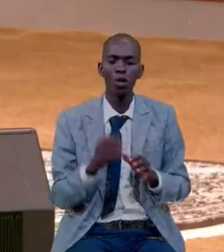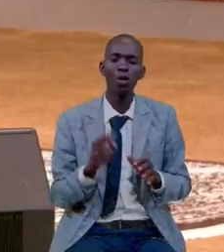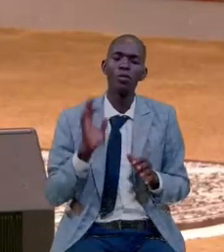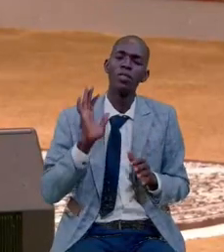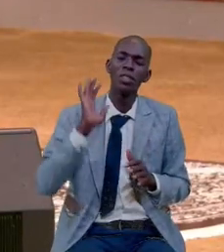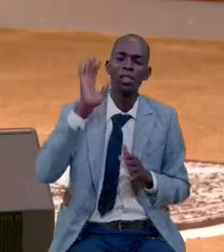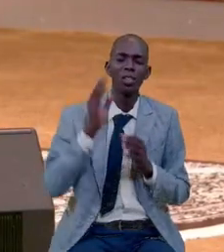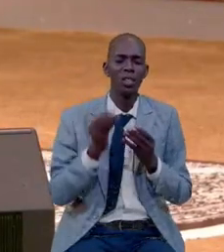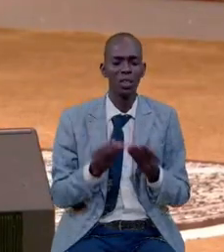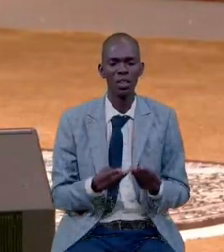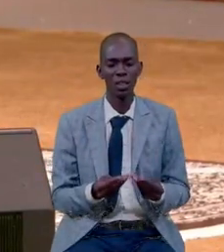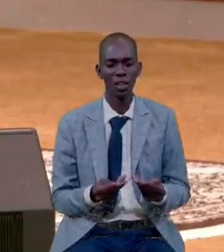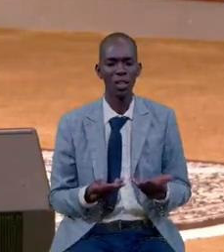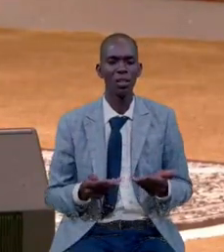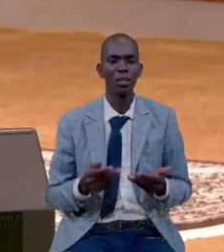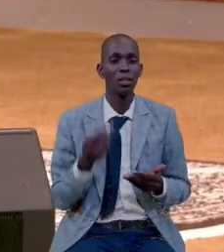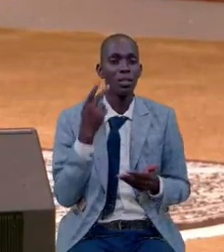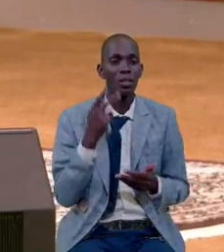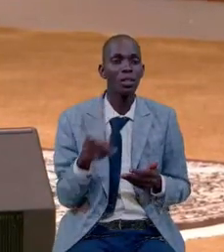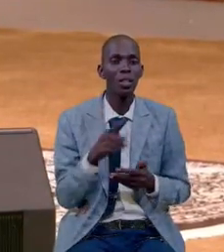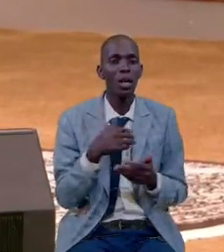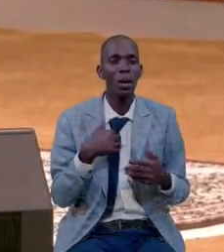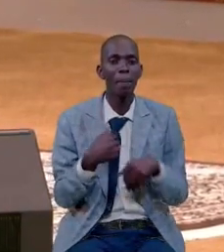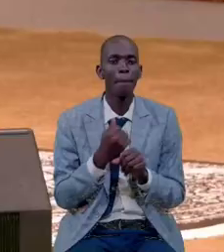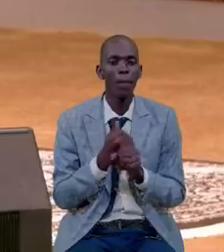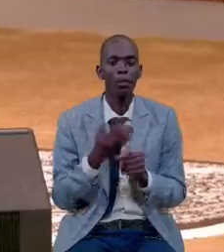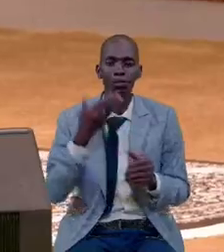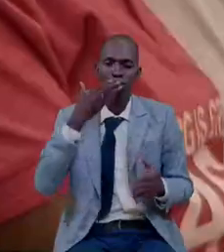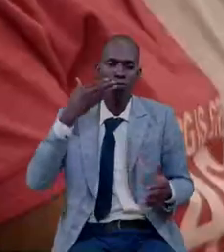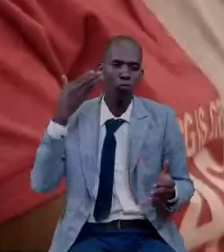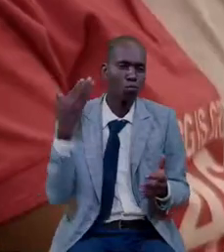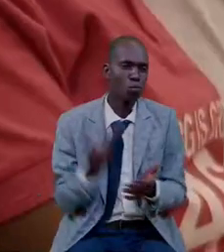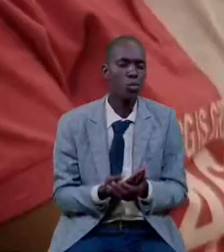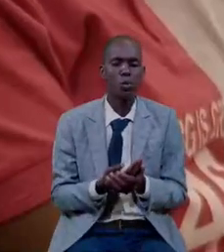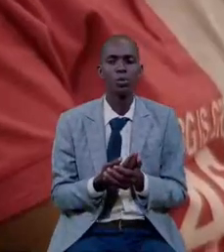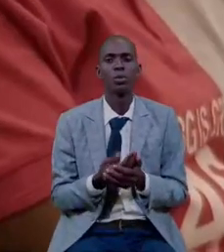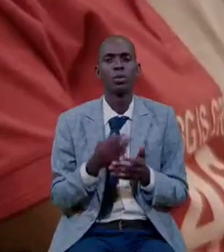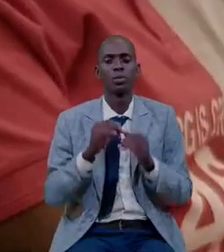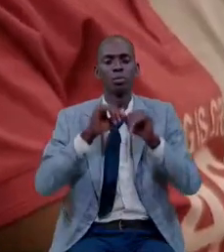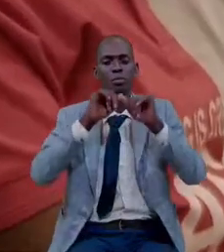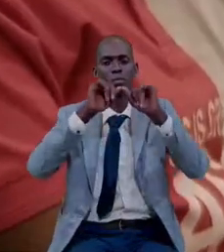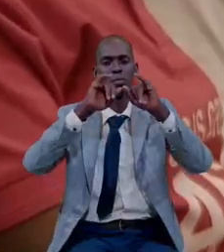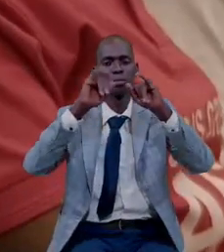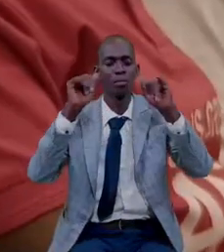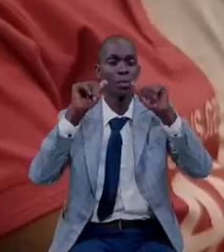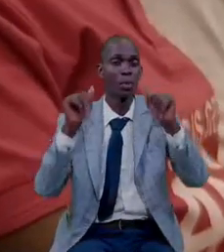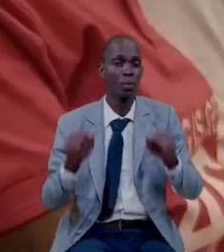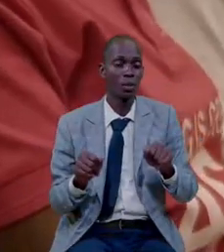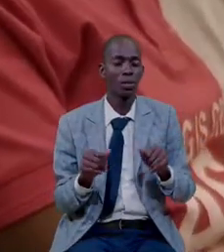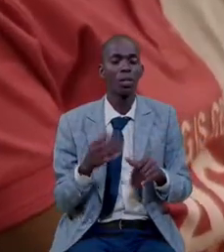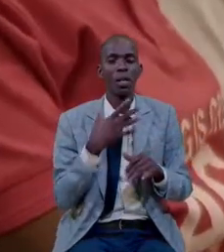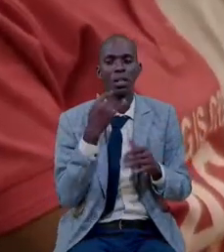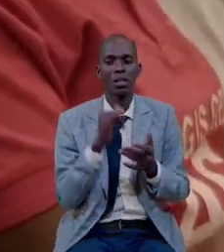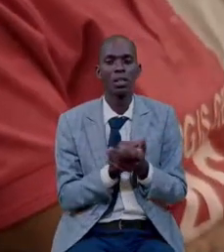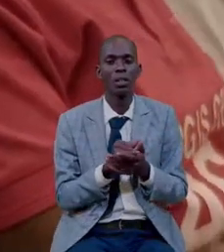plus il a embelli les statues. Verset 2. Le